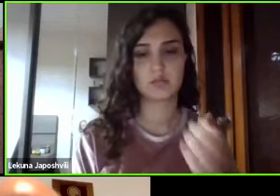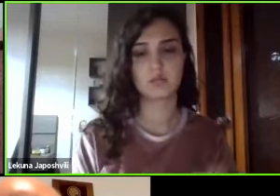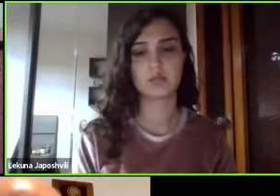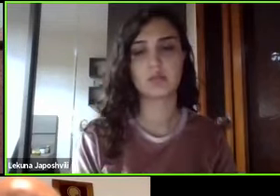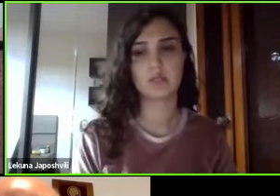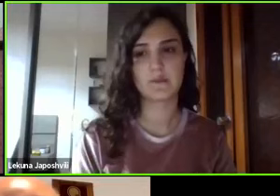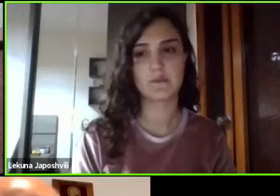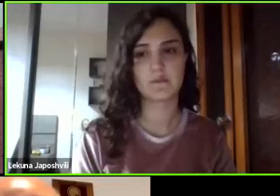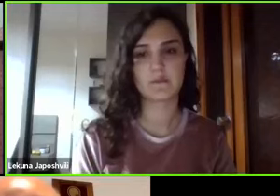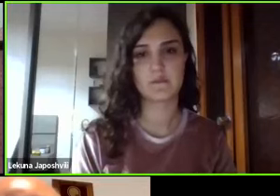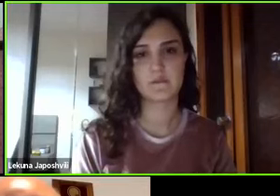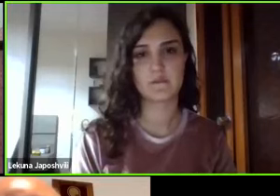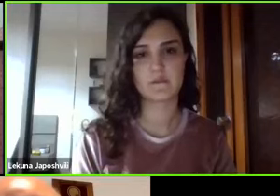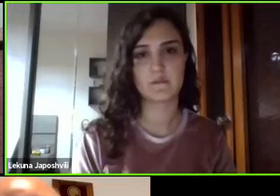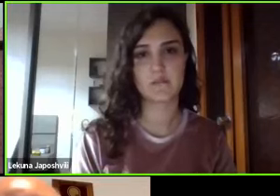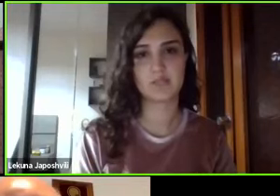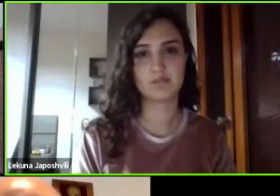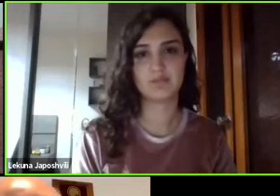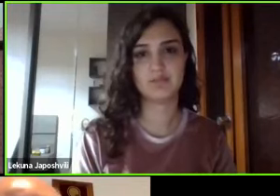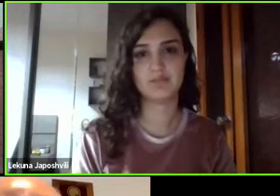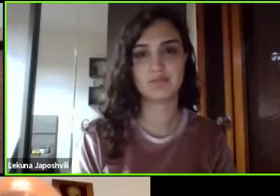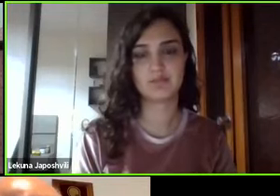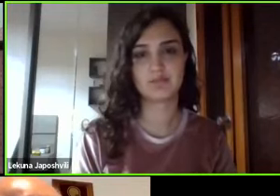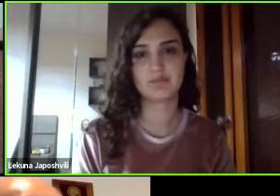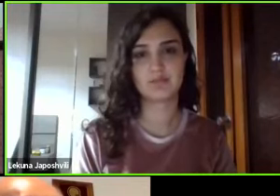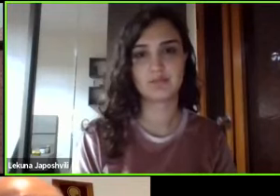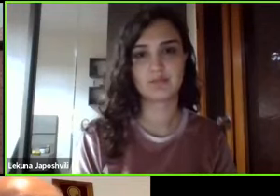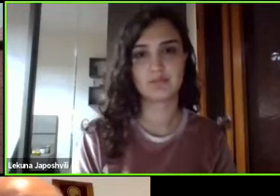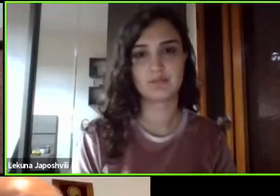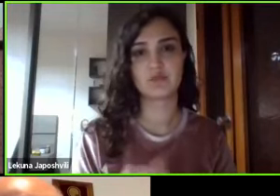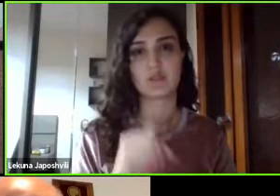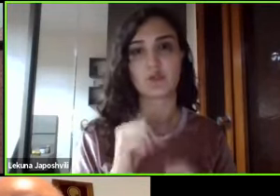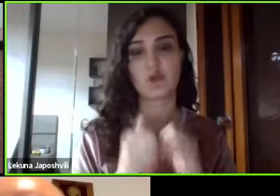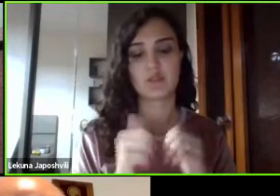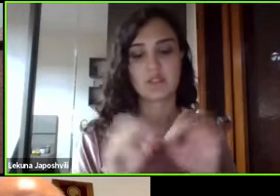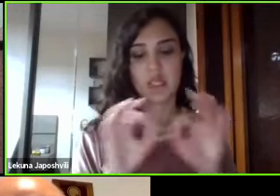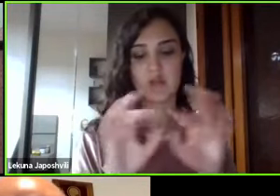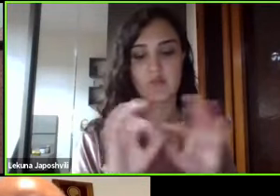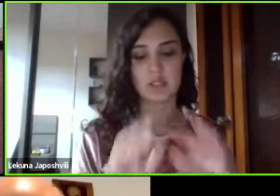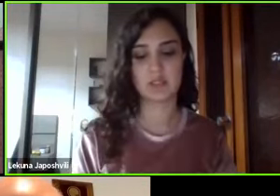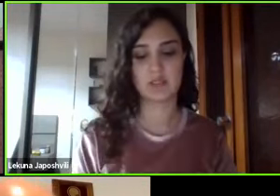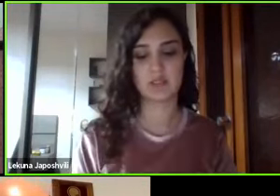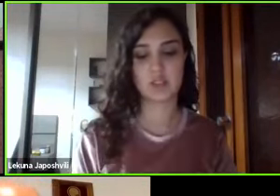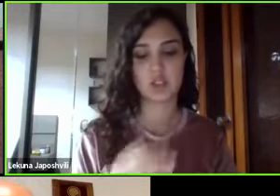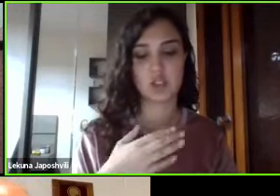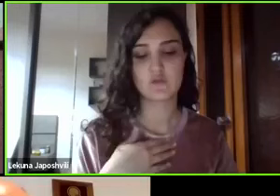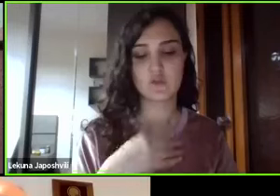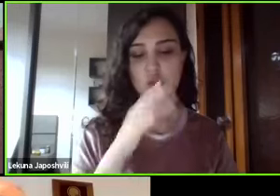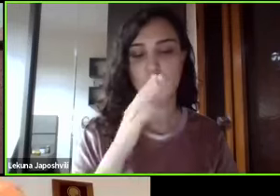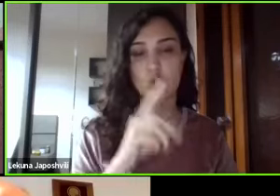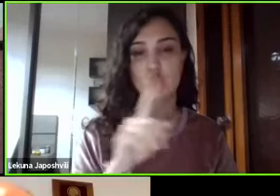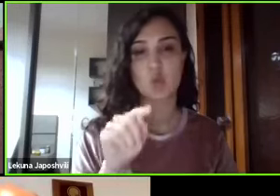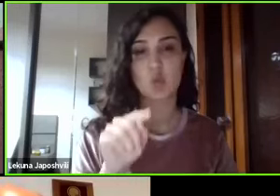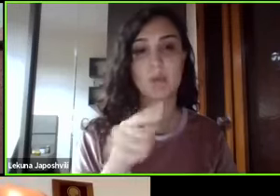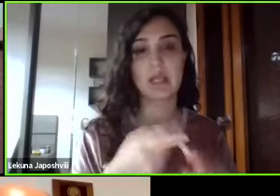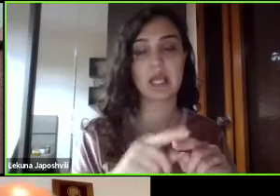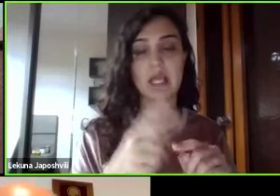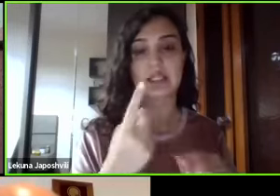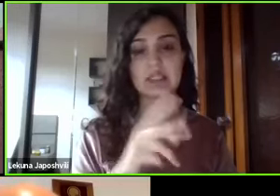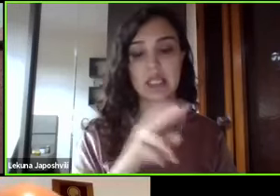დიახ. ჩვენც ყოველთვის განმარტავთ ხოლმე ჩვენი ჩართვების დროს, რომ ზუსტად იმის გამო, რომ ერთი და